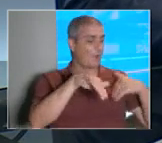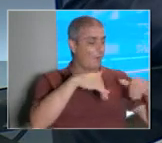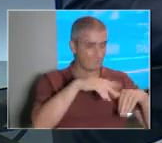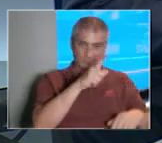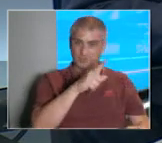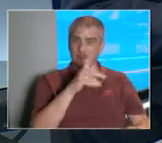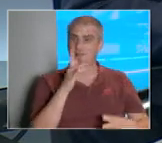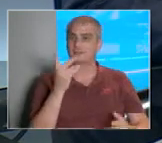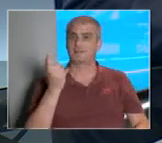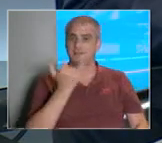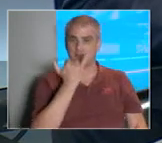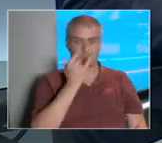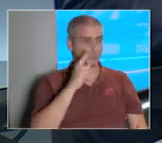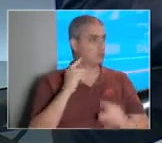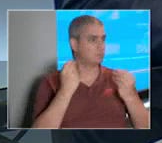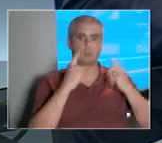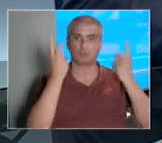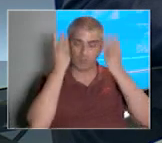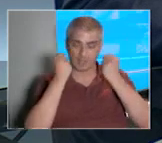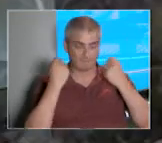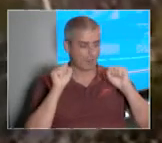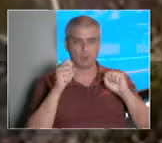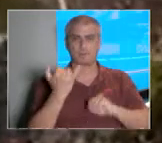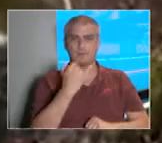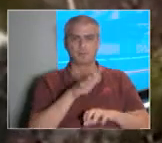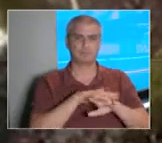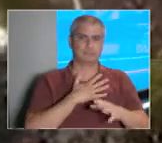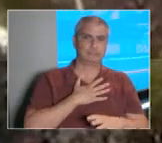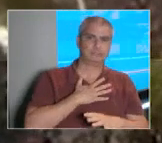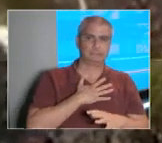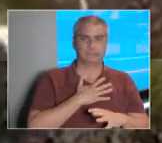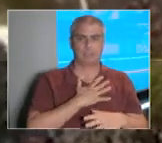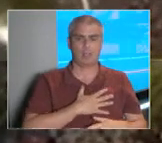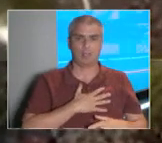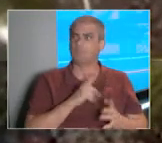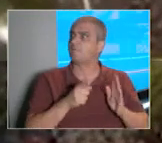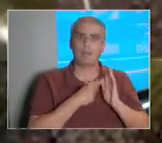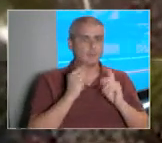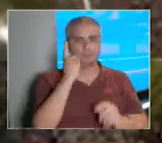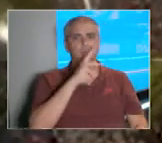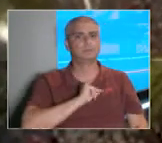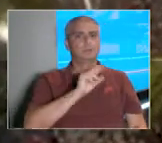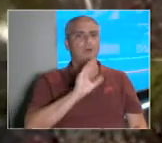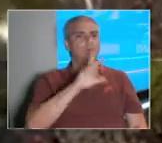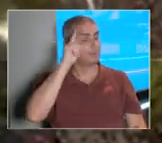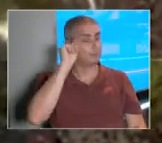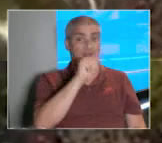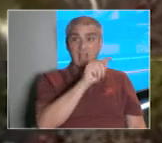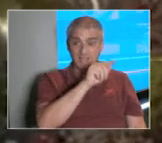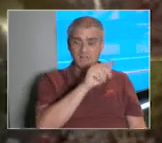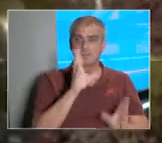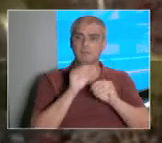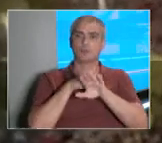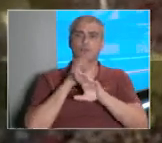אתה תמיד, כשיש אירוע בין חרדים לחילונים, אתה תמיד מרגיש אי נעימות. הפעם יש הזדהות מוחלטת ברחוב התל אביבי